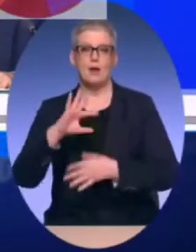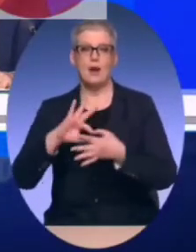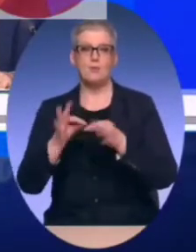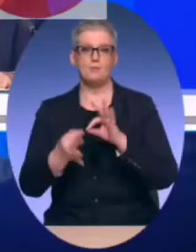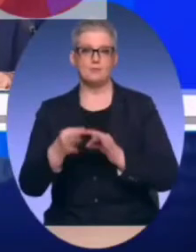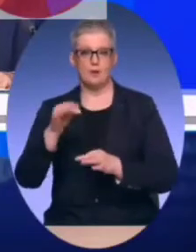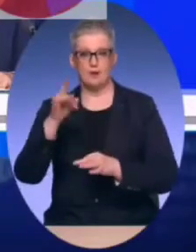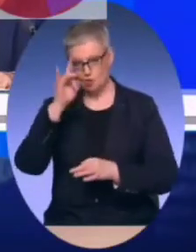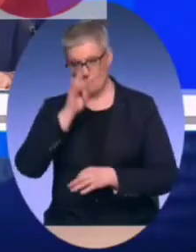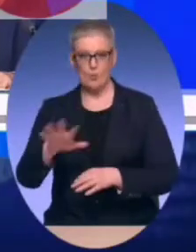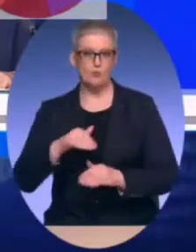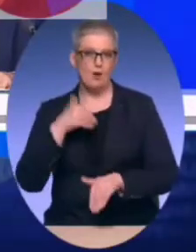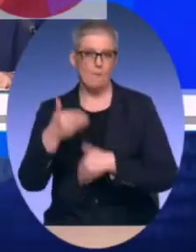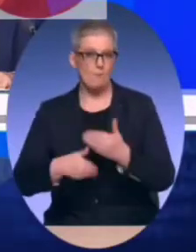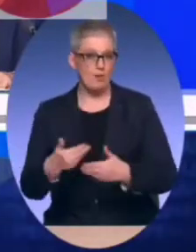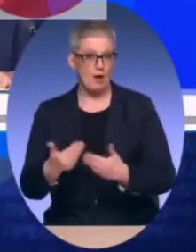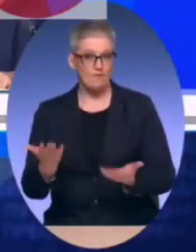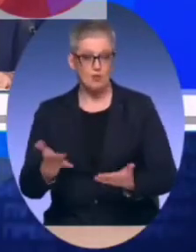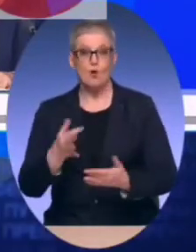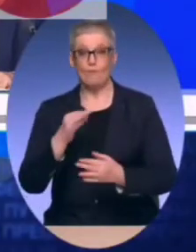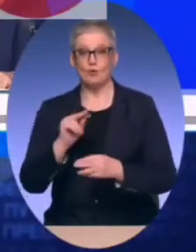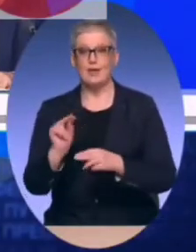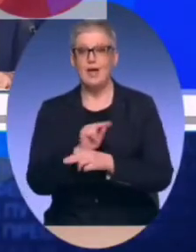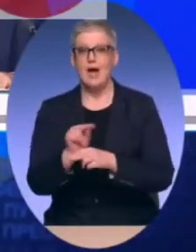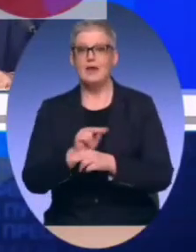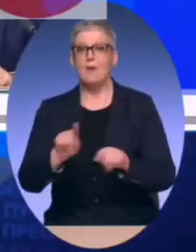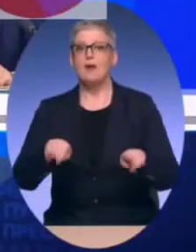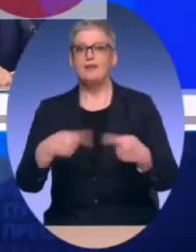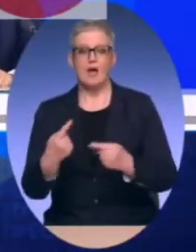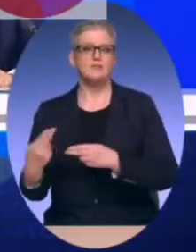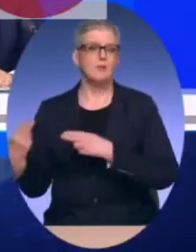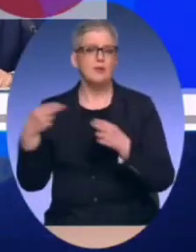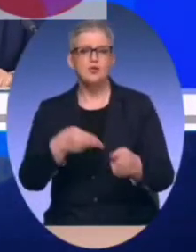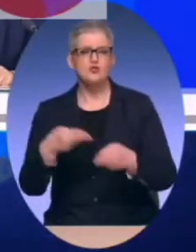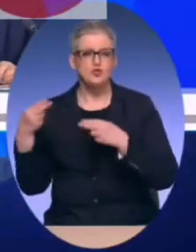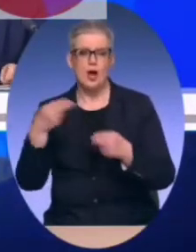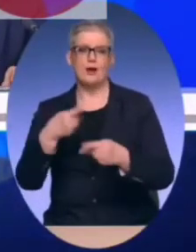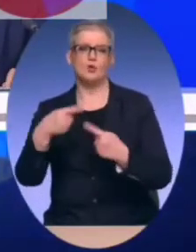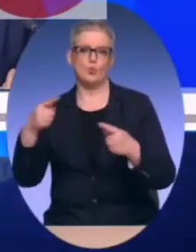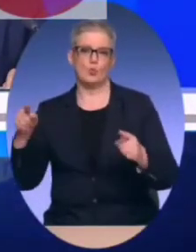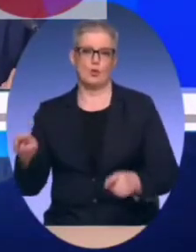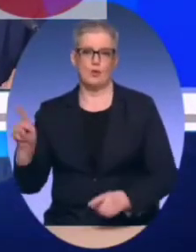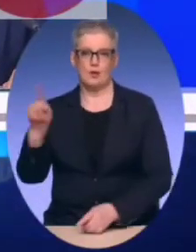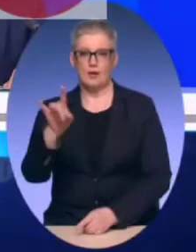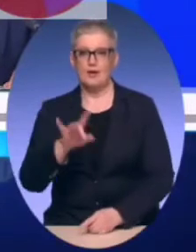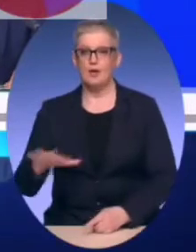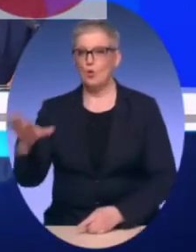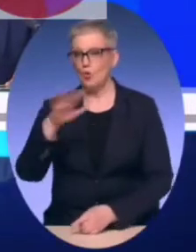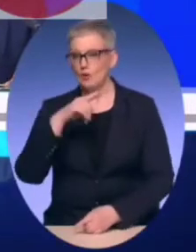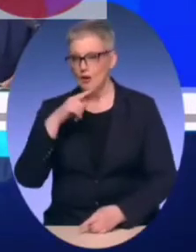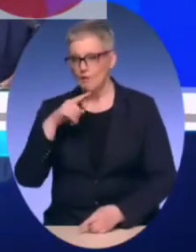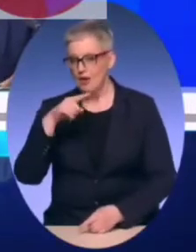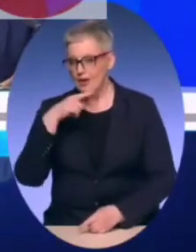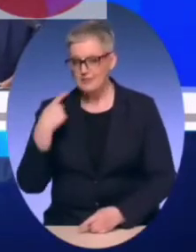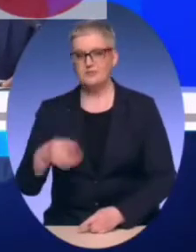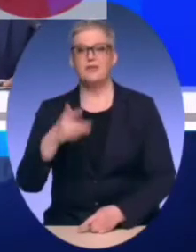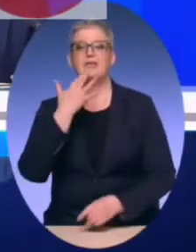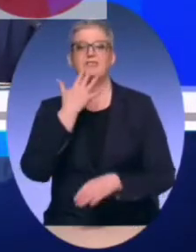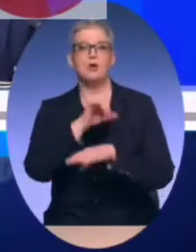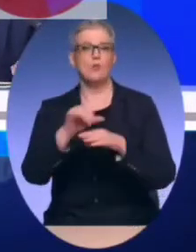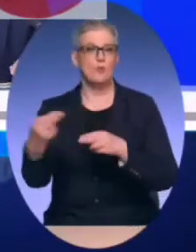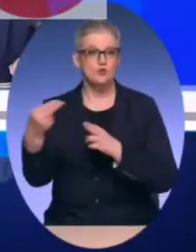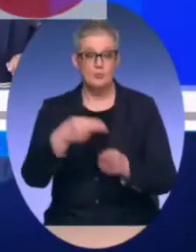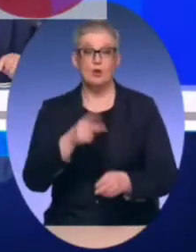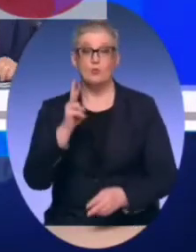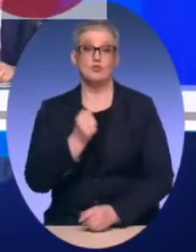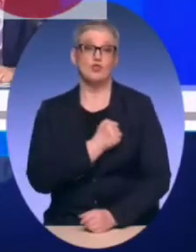плаванию. То есть за реабилитацией приезжали из других регионов России, из стран зарубежья. Но, к сожалению, вот на